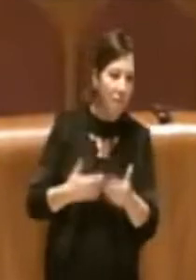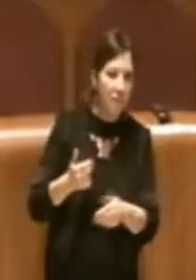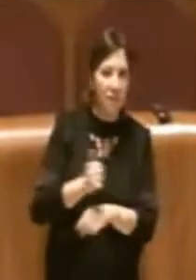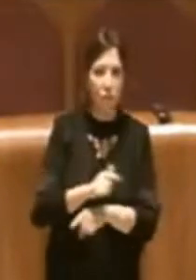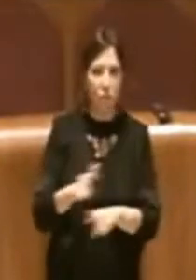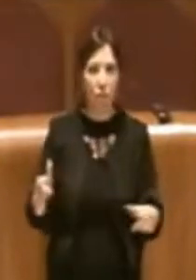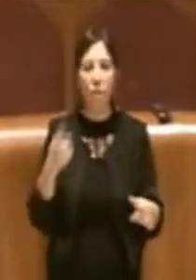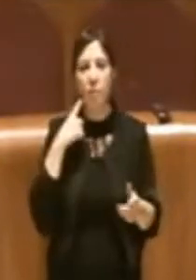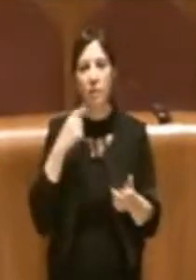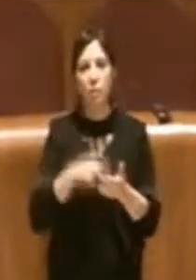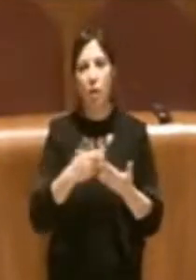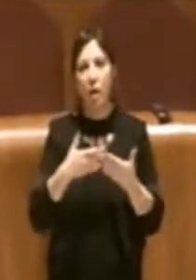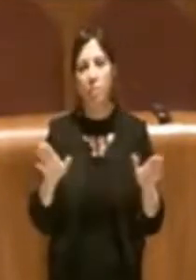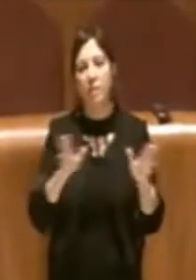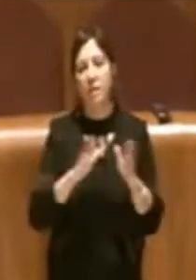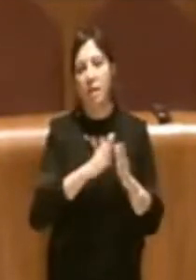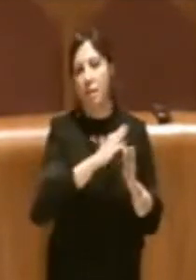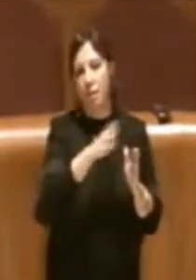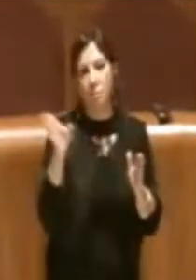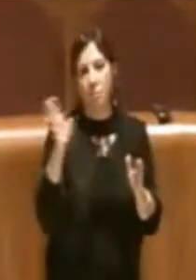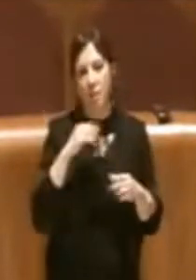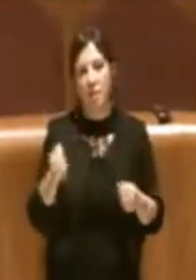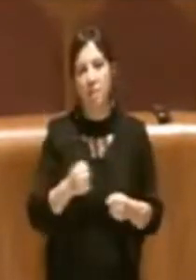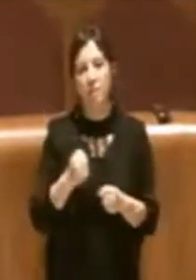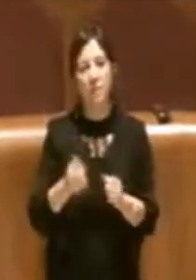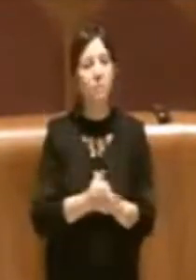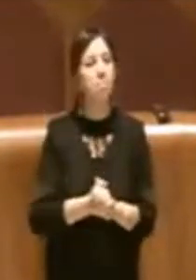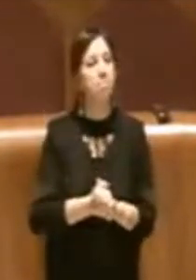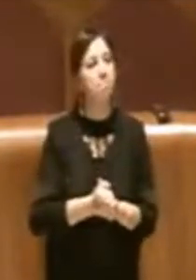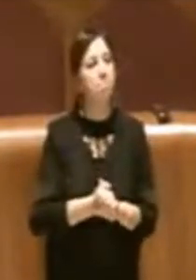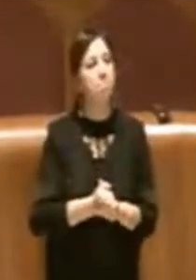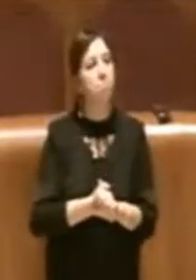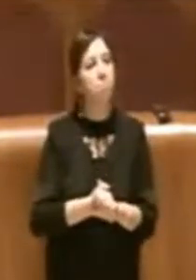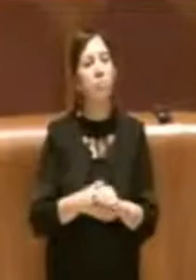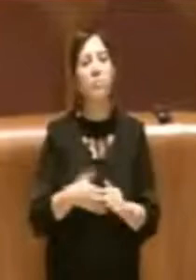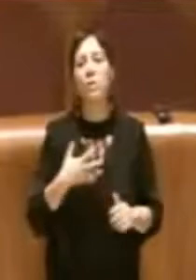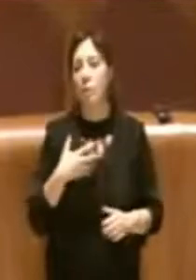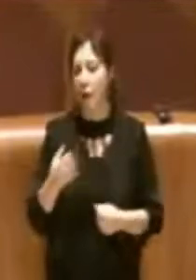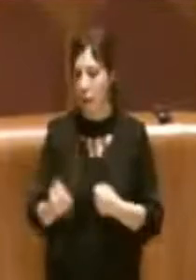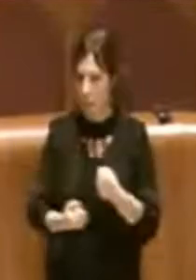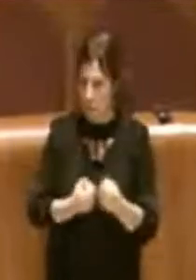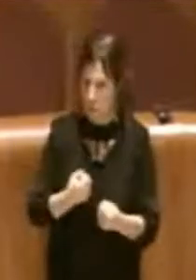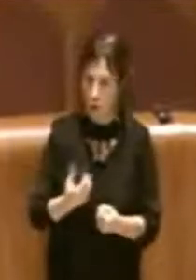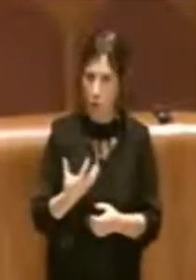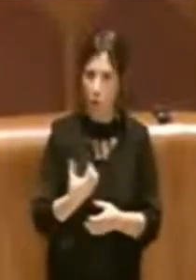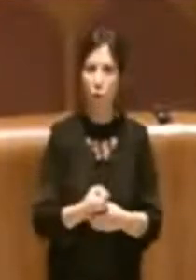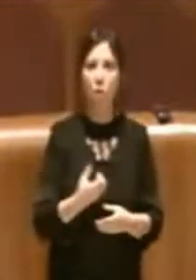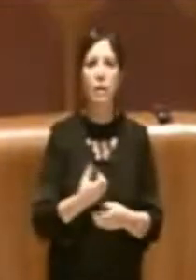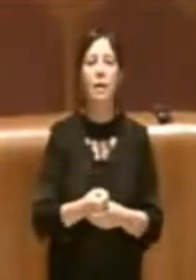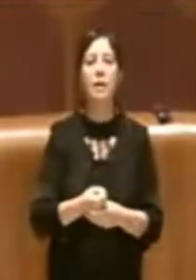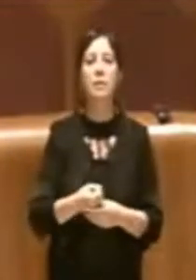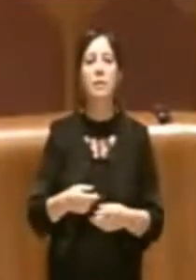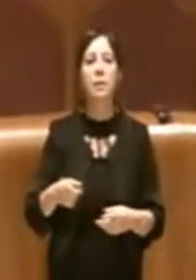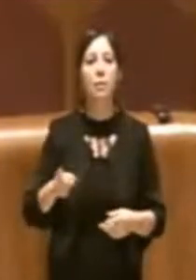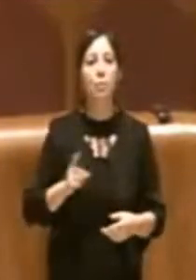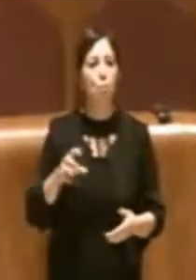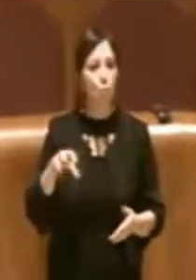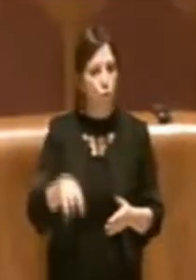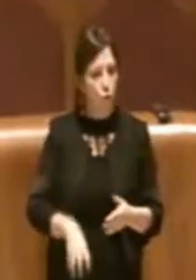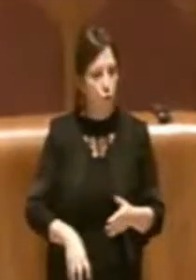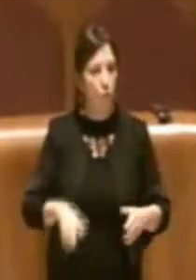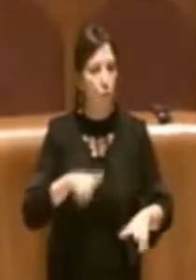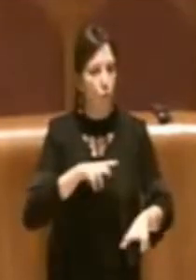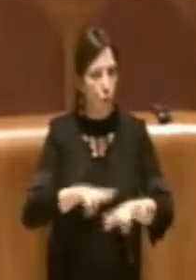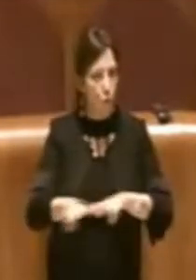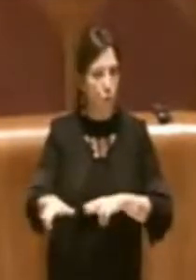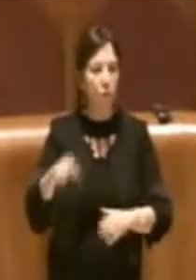prima di riaprire o pensare di riaprire un'attività. Quindi ci sono state azioni concrete, il municipio come il comune sono